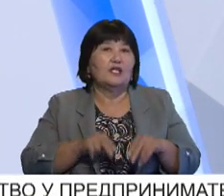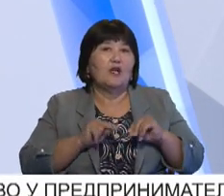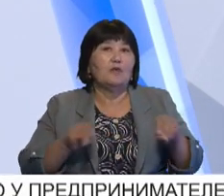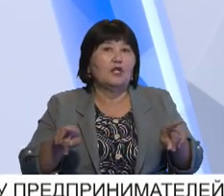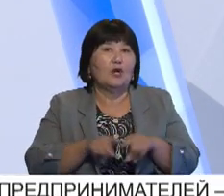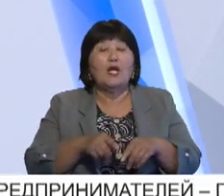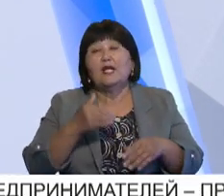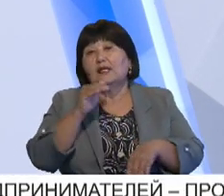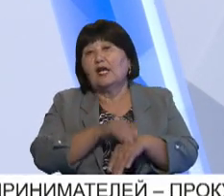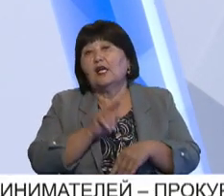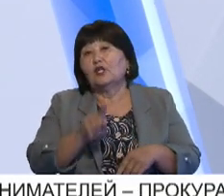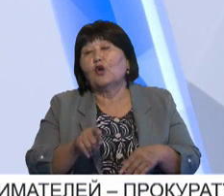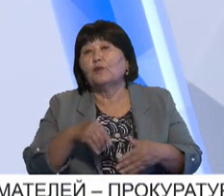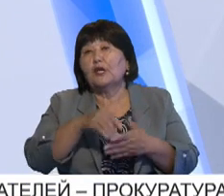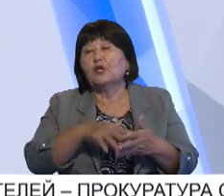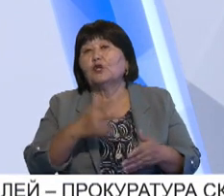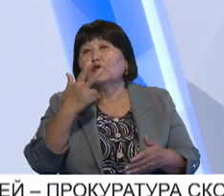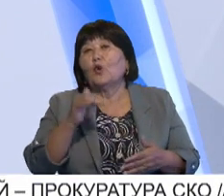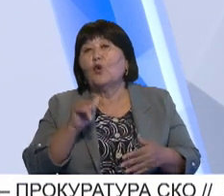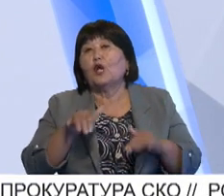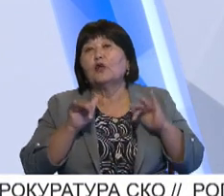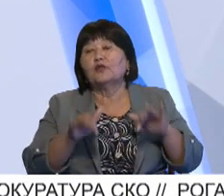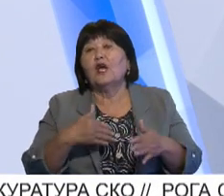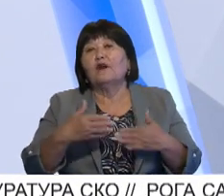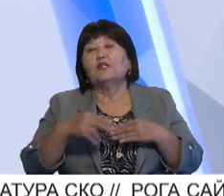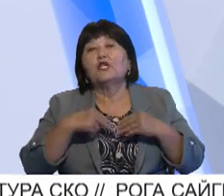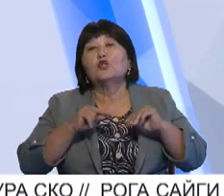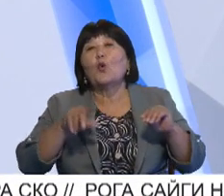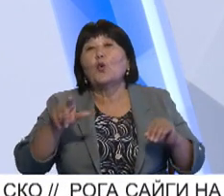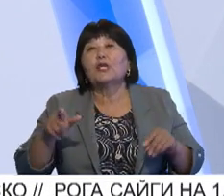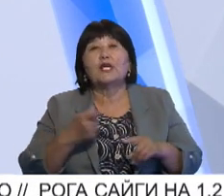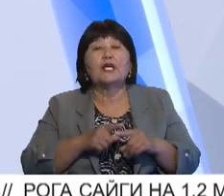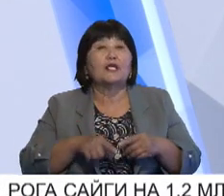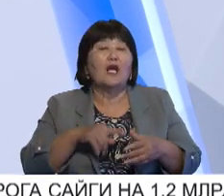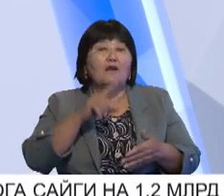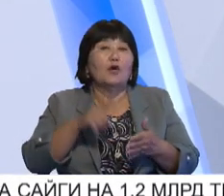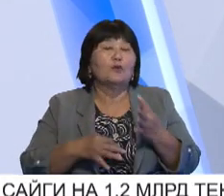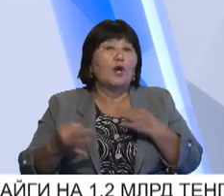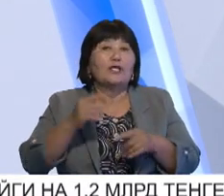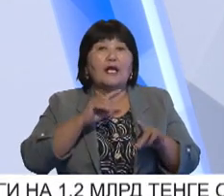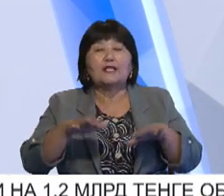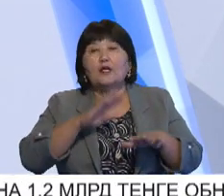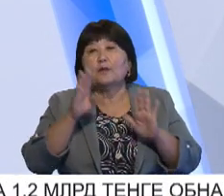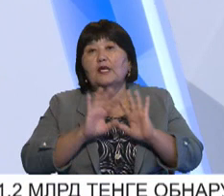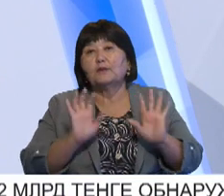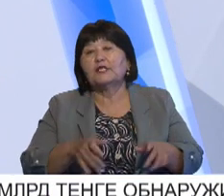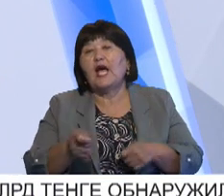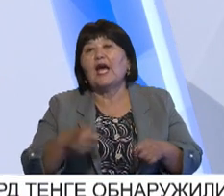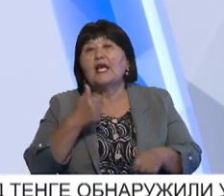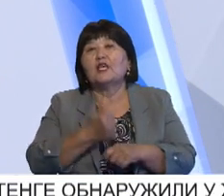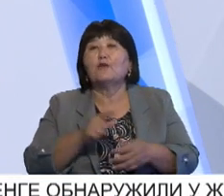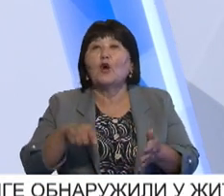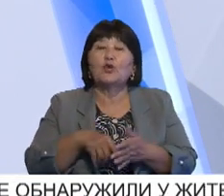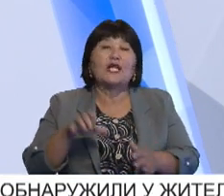педагогов. Доказательство тому – регистрация 3 уголовных дел в отношении учителей. Этот вопрос был обсужден на заседании под председательством акима